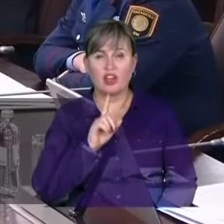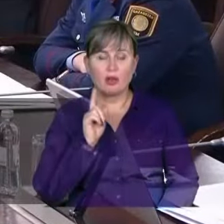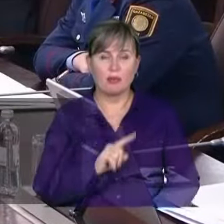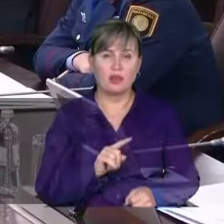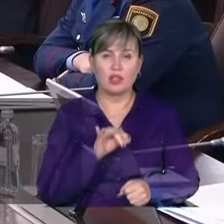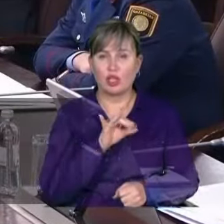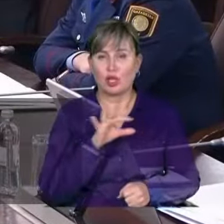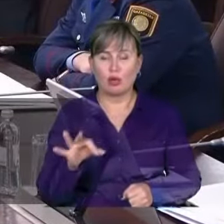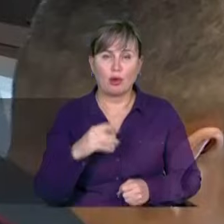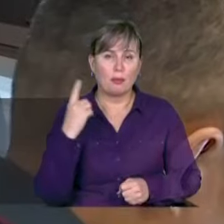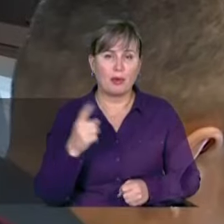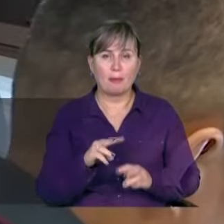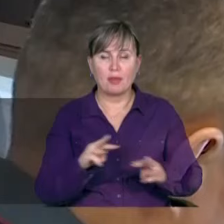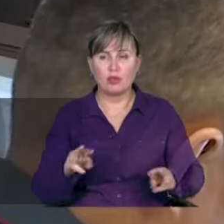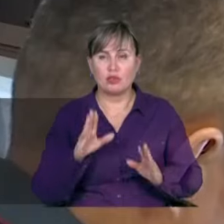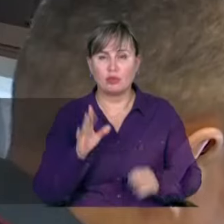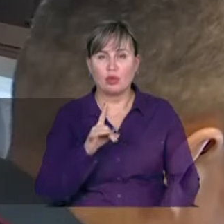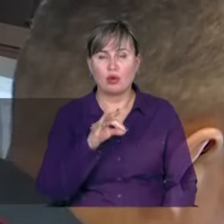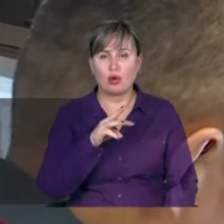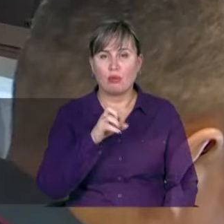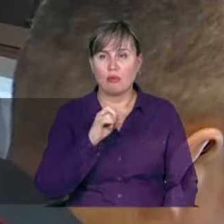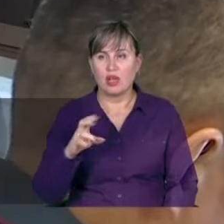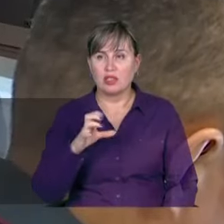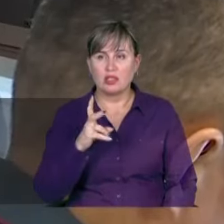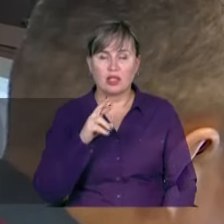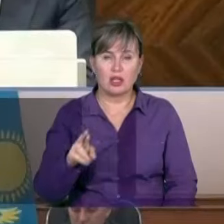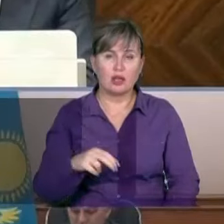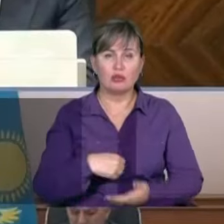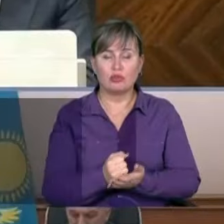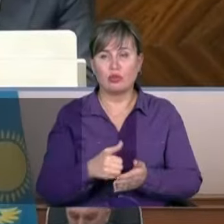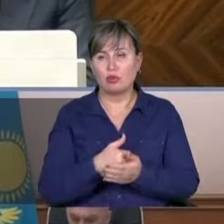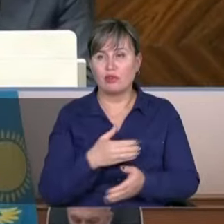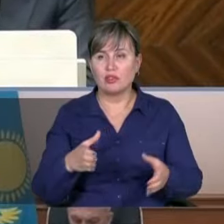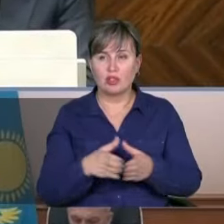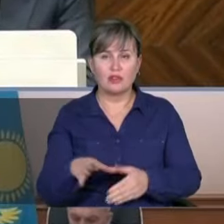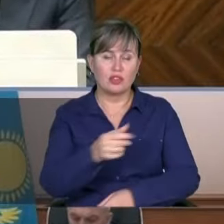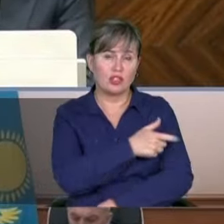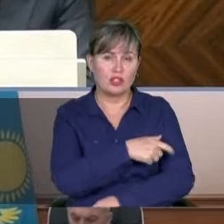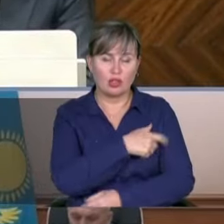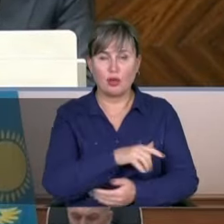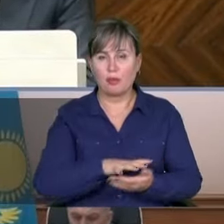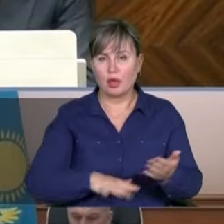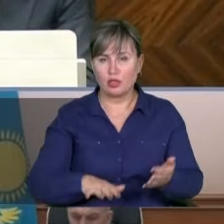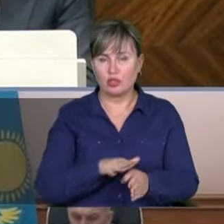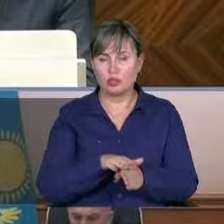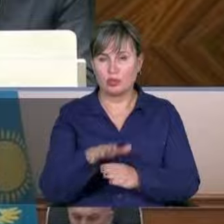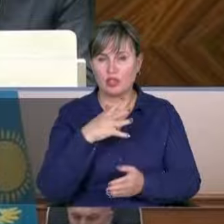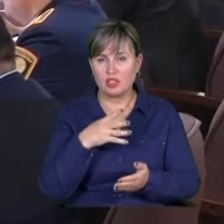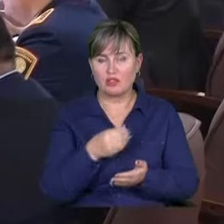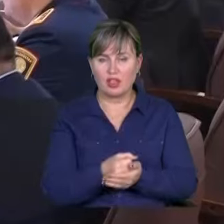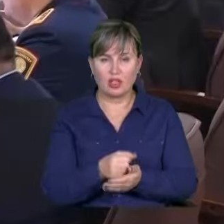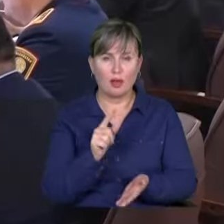исполнять обязанности премьер-министра будет Роман Скляр. А до утверждения нового состава все члены Кабмина продолжат исполнение своих